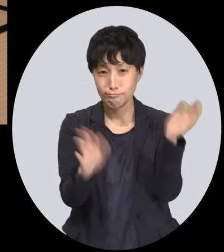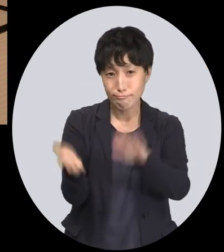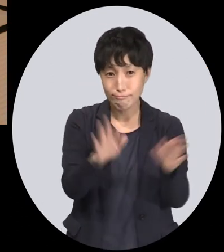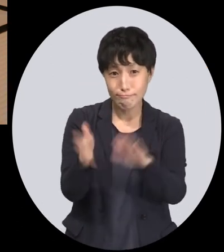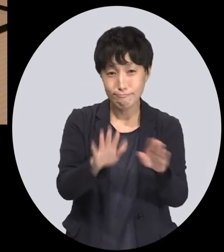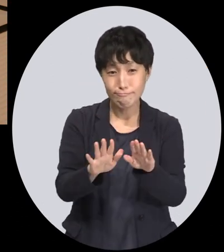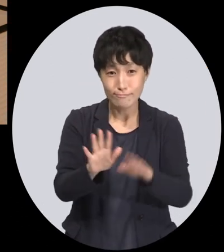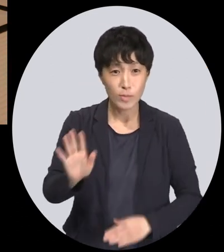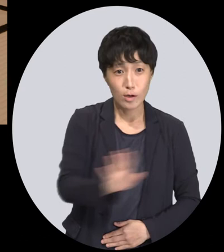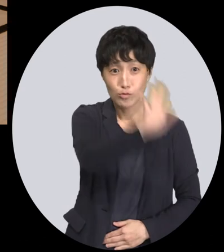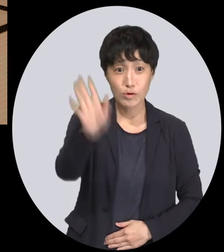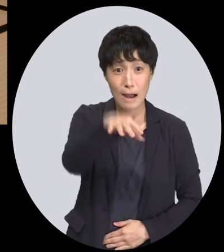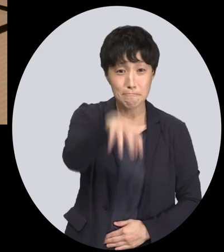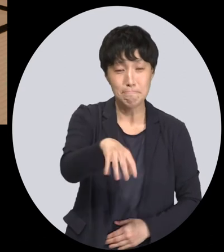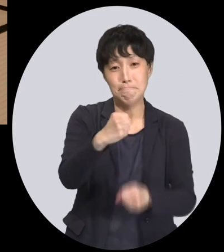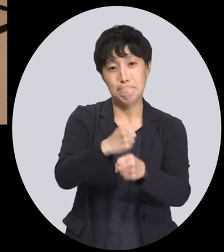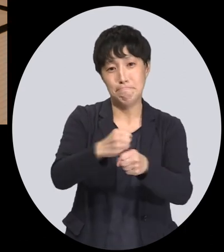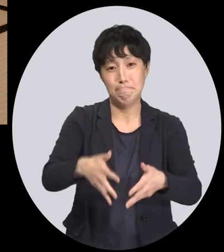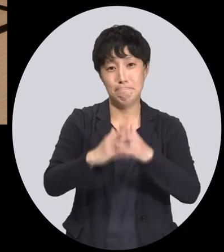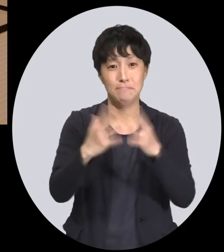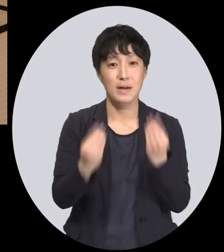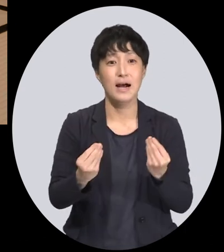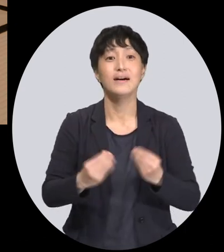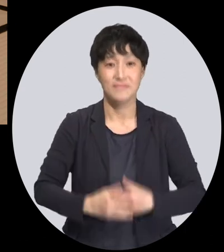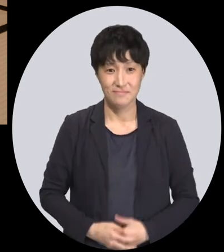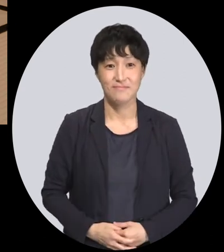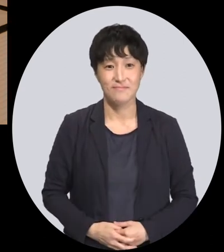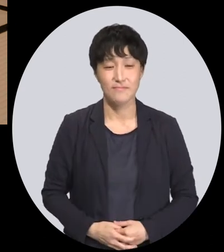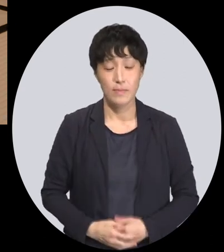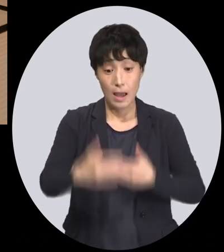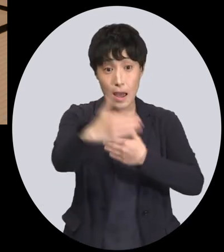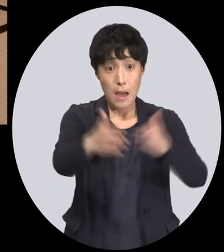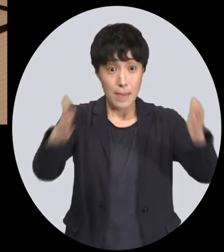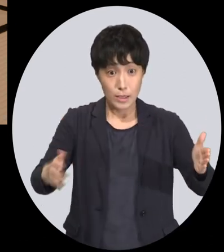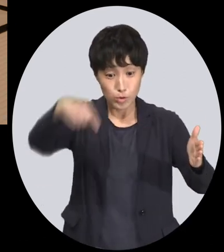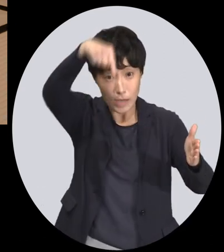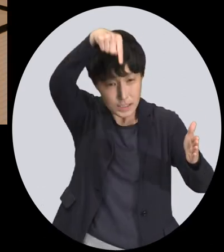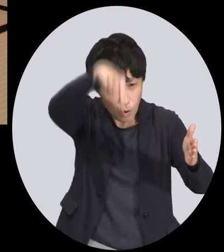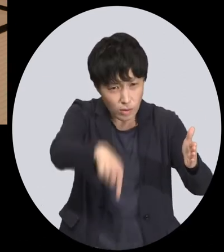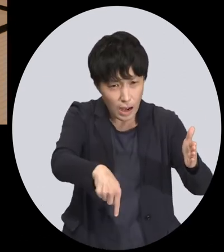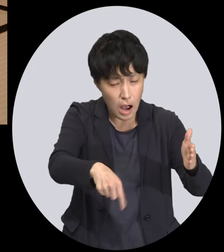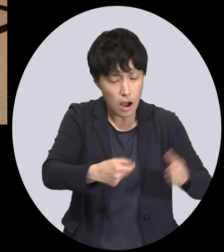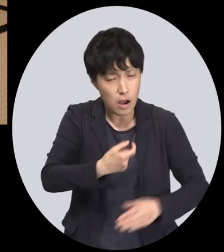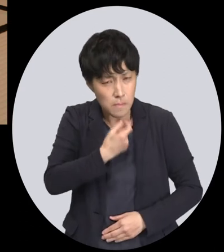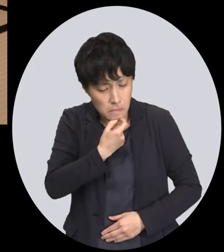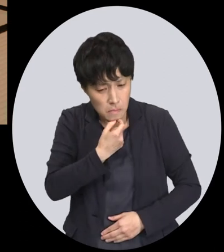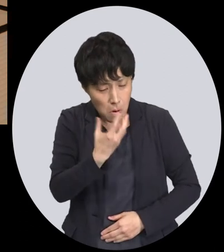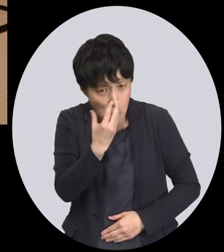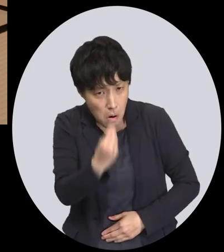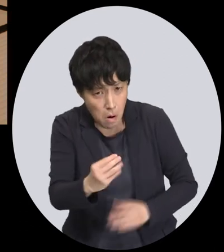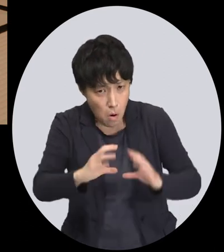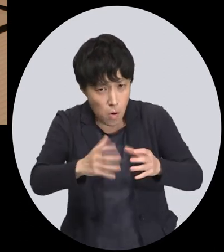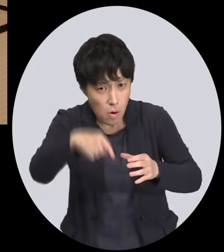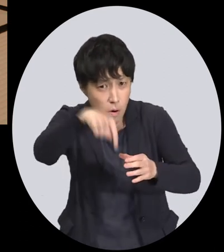組み込みながら一つのプログラムを作っていっこれを上演して